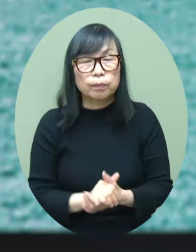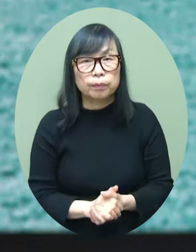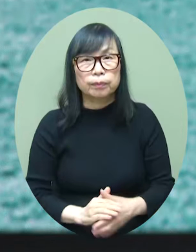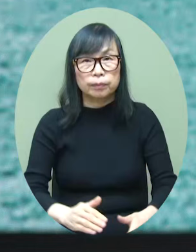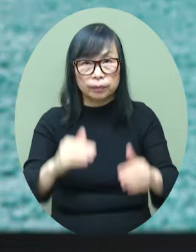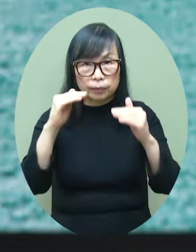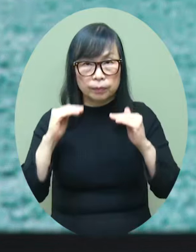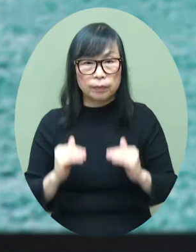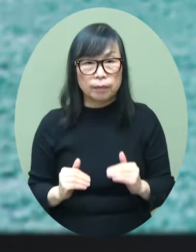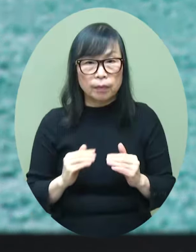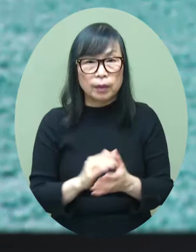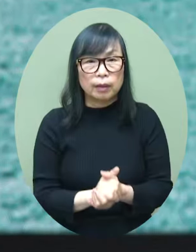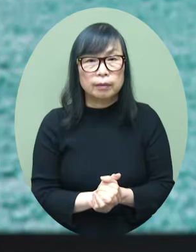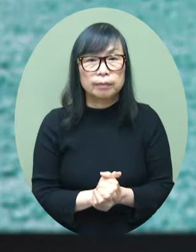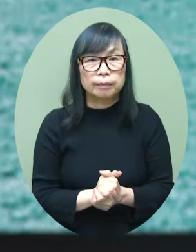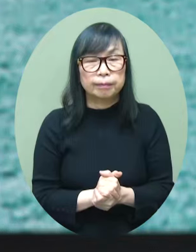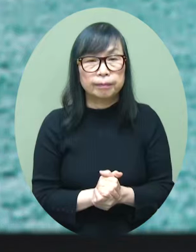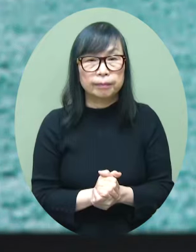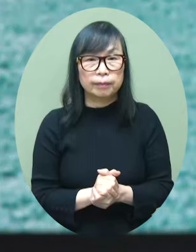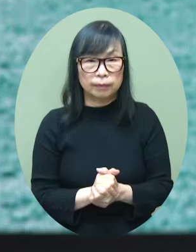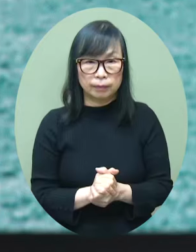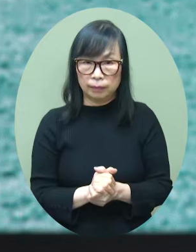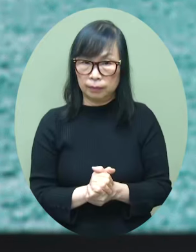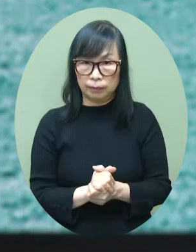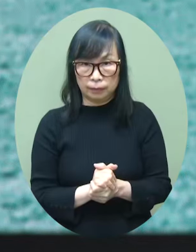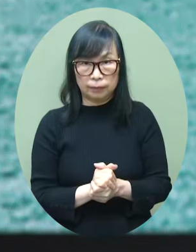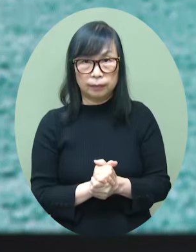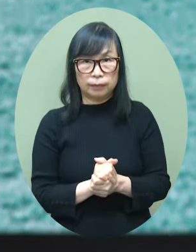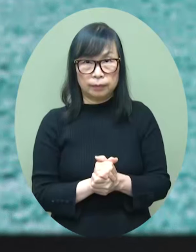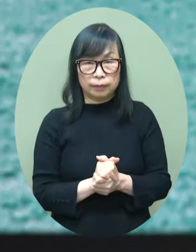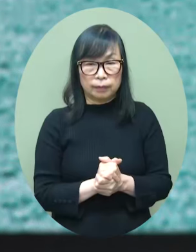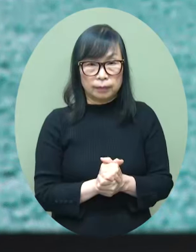位，這邊這位女士啊。